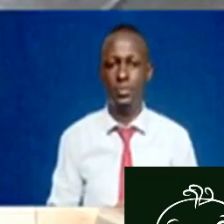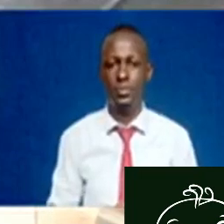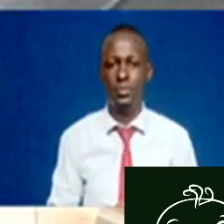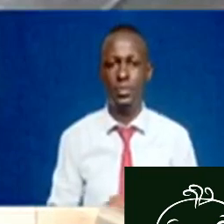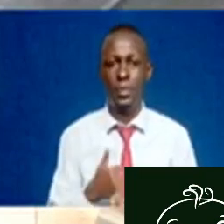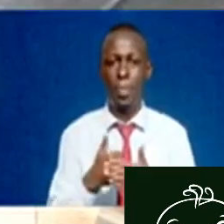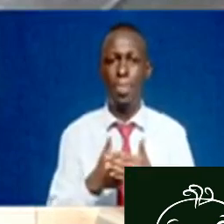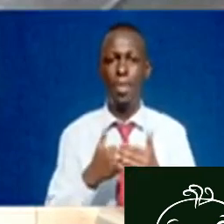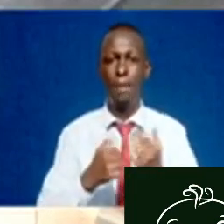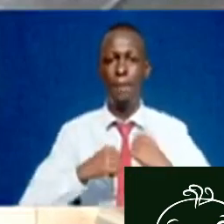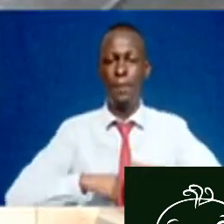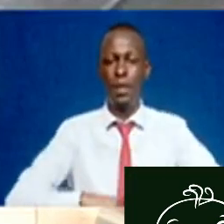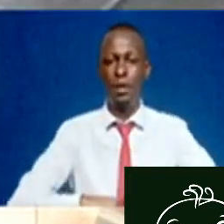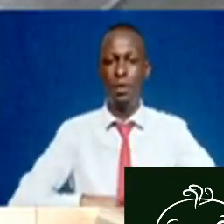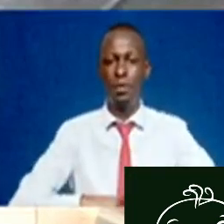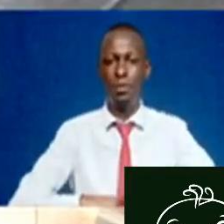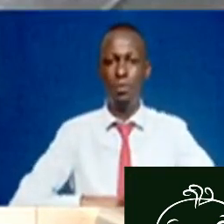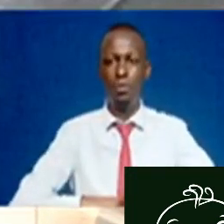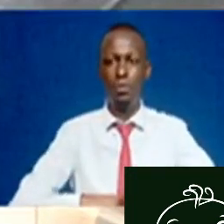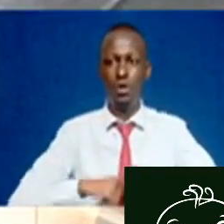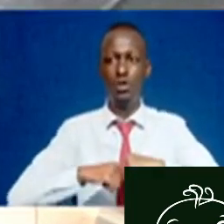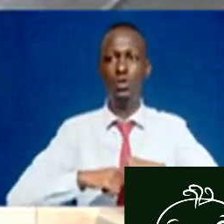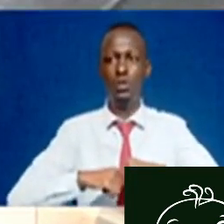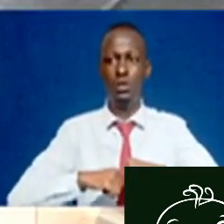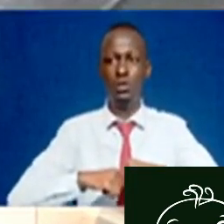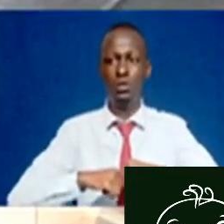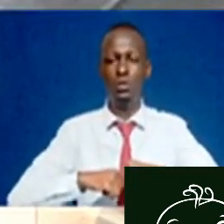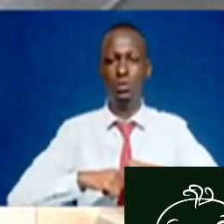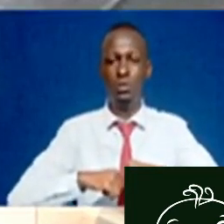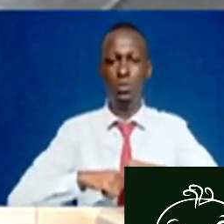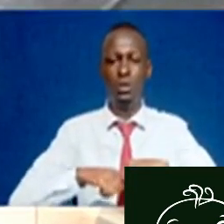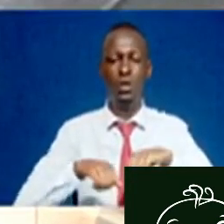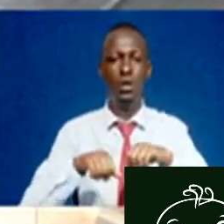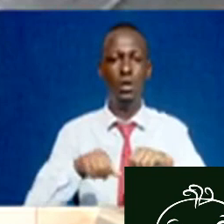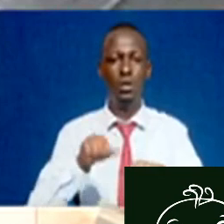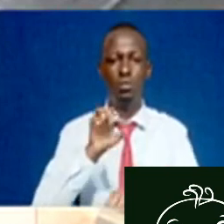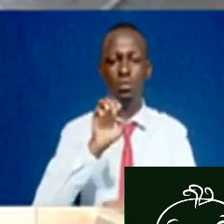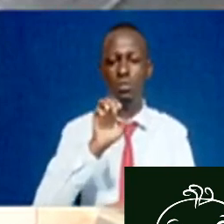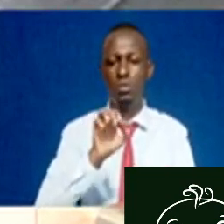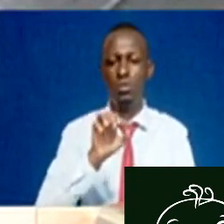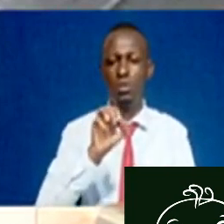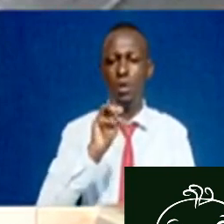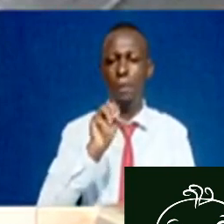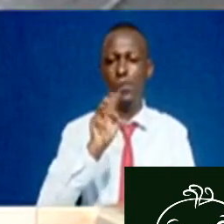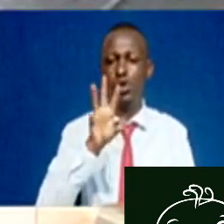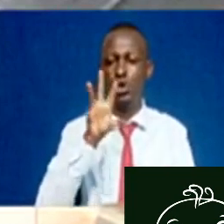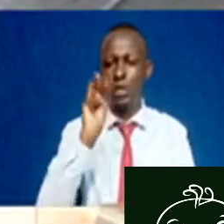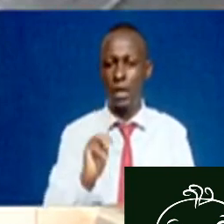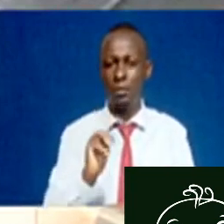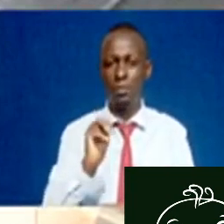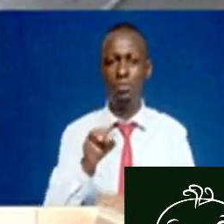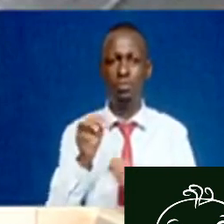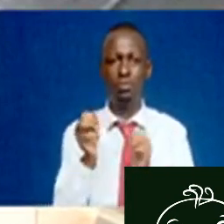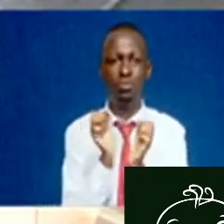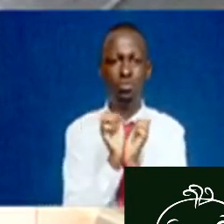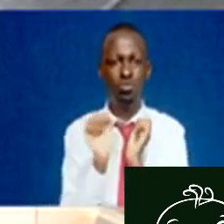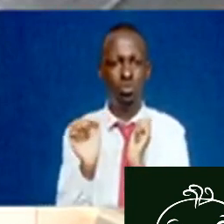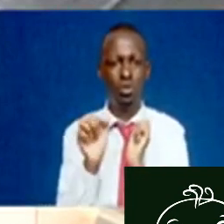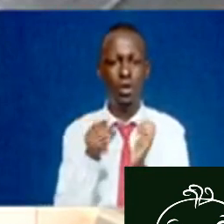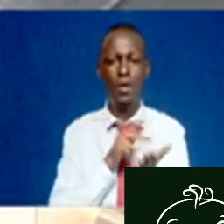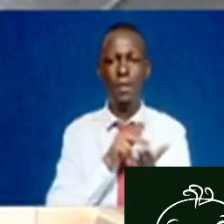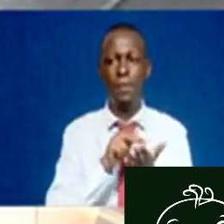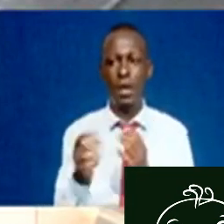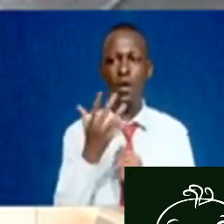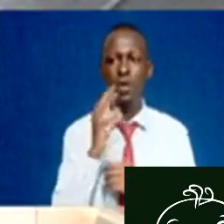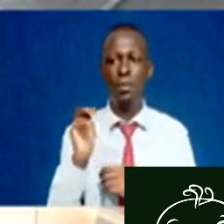aliyekuwa mkurugenzi mkuu wa makavazi ya kitaifa Mzalendo Kibunja ameachiliwa kwa dhamana ya shilingi milioni 5 baada ya kukanusha mashtaka ya kufuja